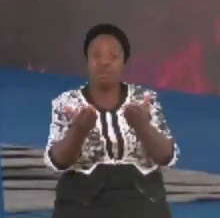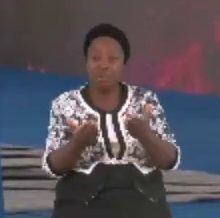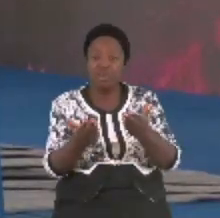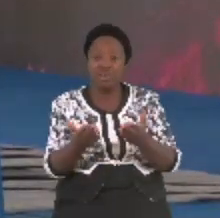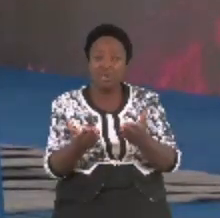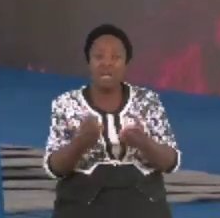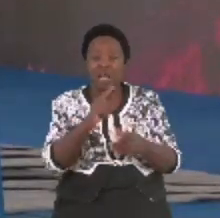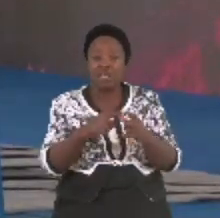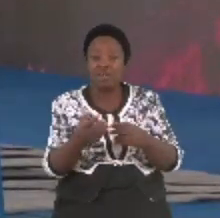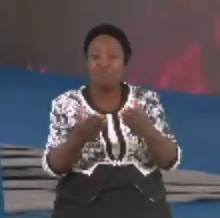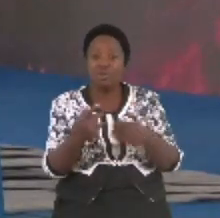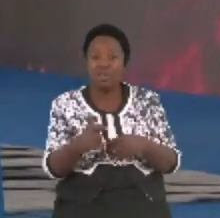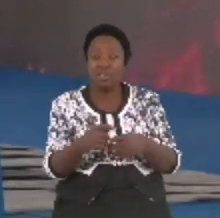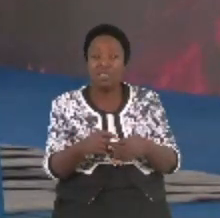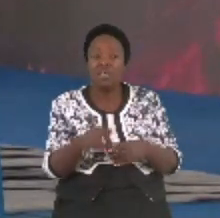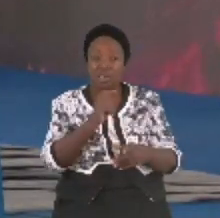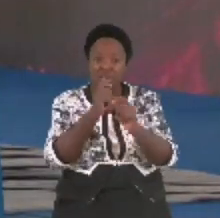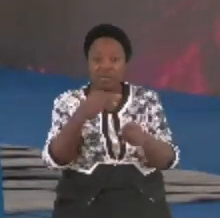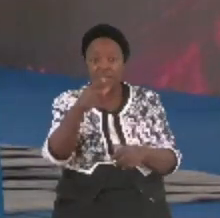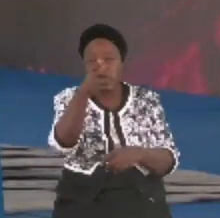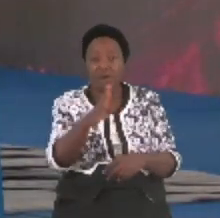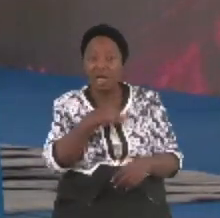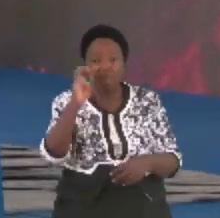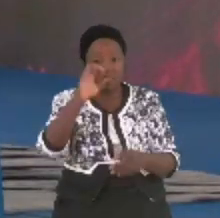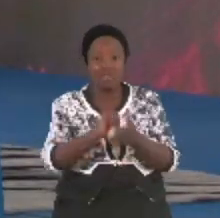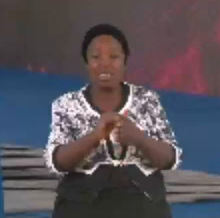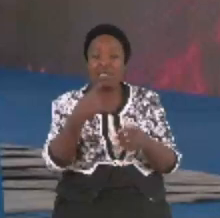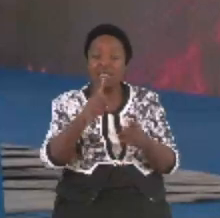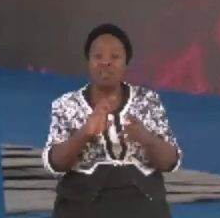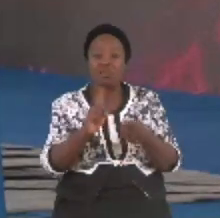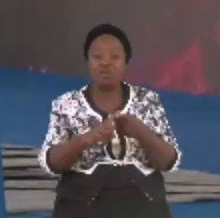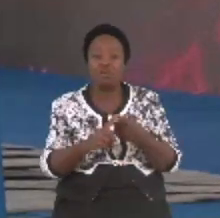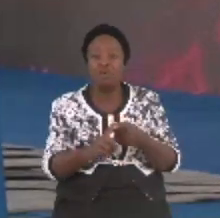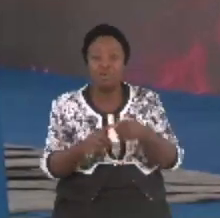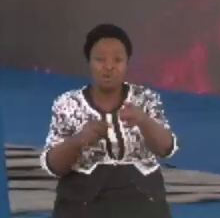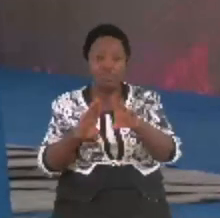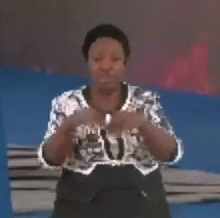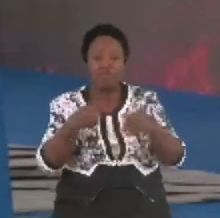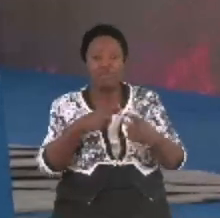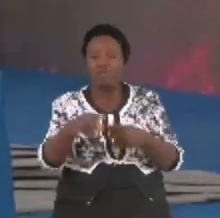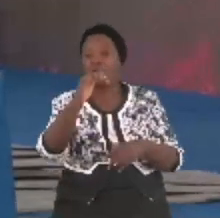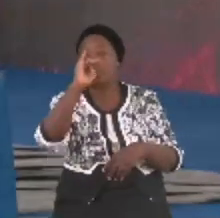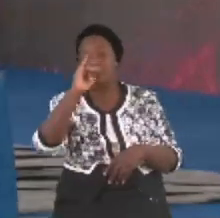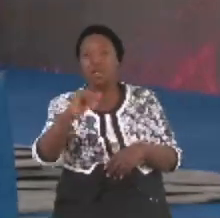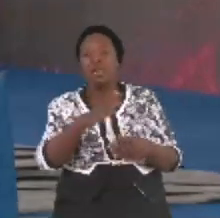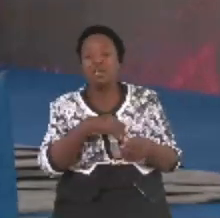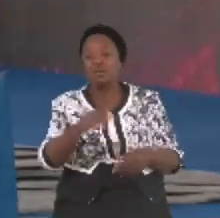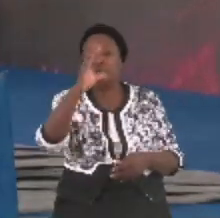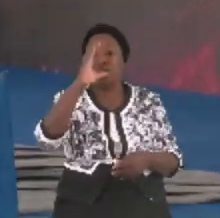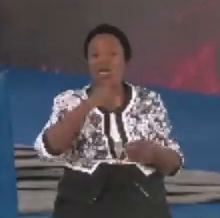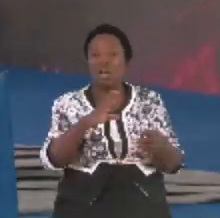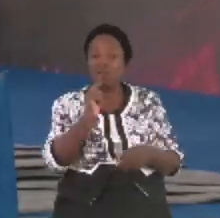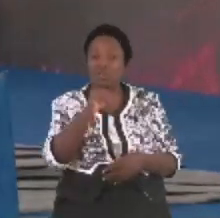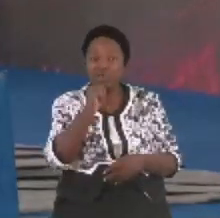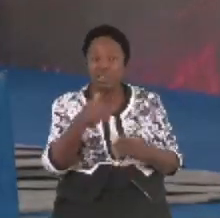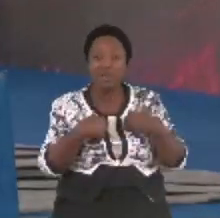et qui est celui qui te dit, donne-moi à boire, tu lui aurais toi-même demandé à boire,